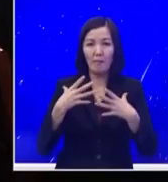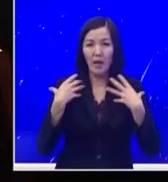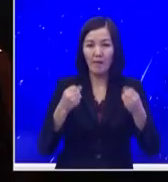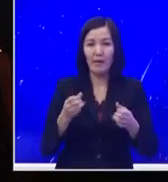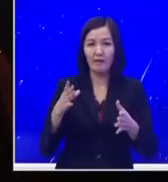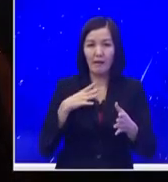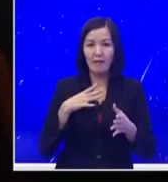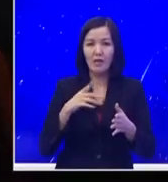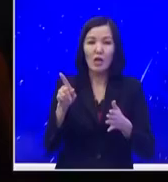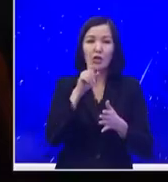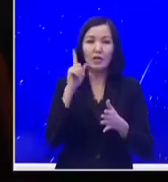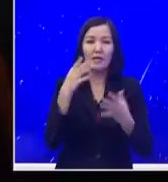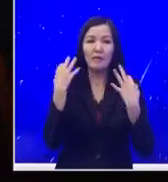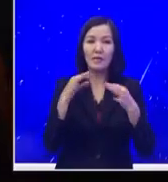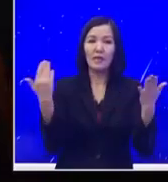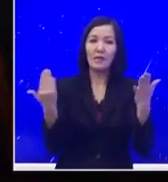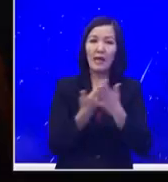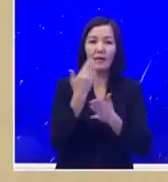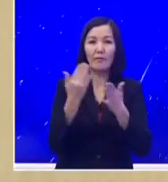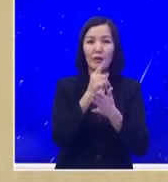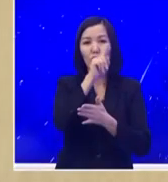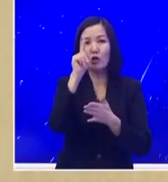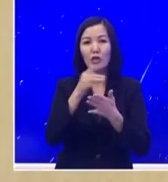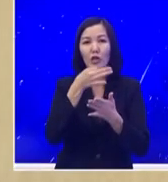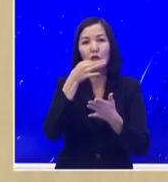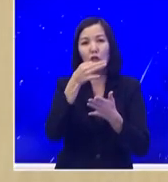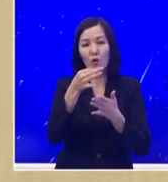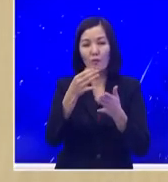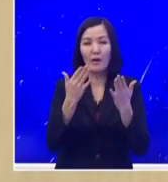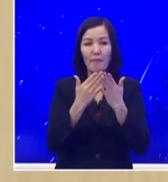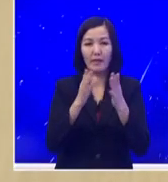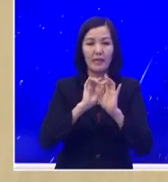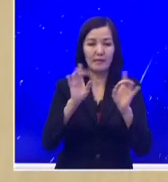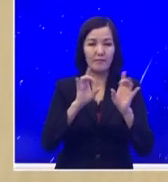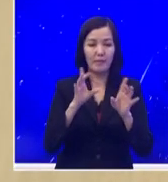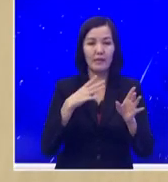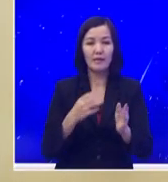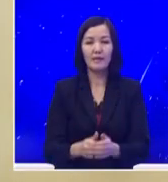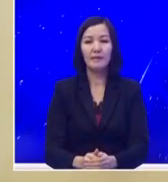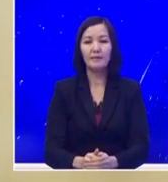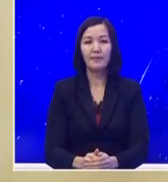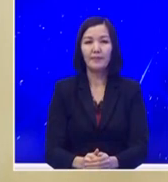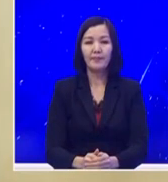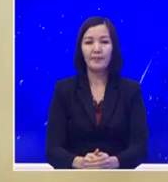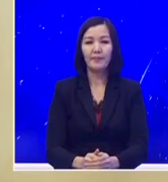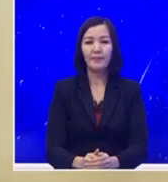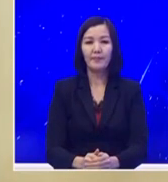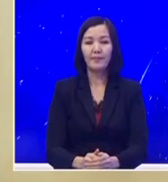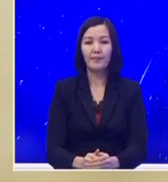келген жастармен емен жарқын әңгімелесіп, сұрақтарына жауап беріп, батасын берді.